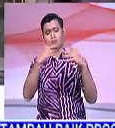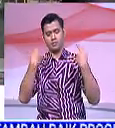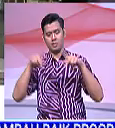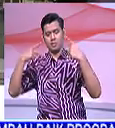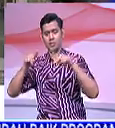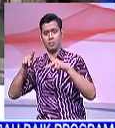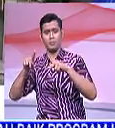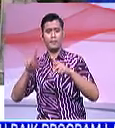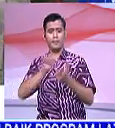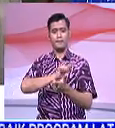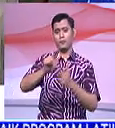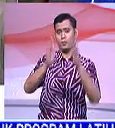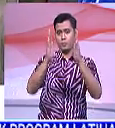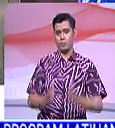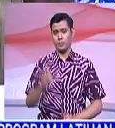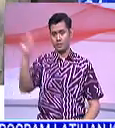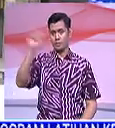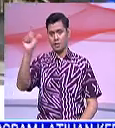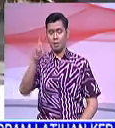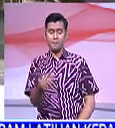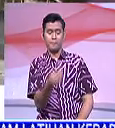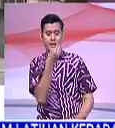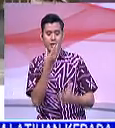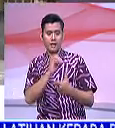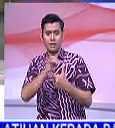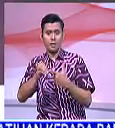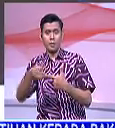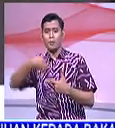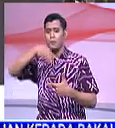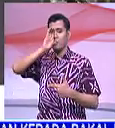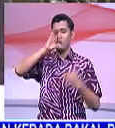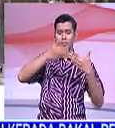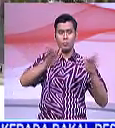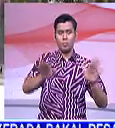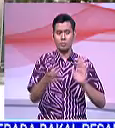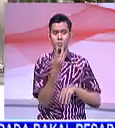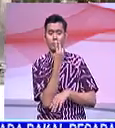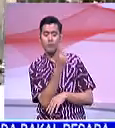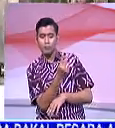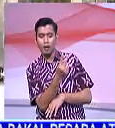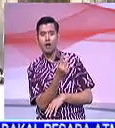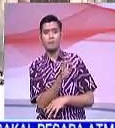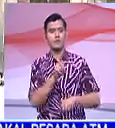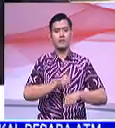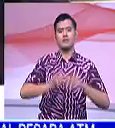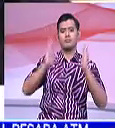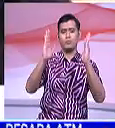jawab membenarkan umat Islam Negeri ini makan atau minum secara terbuka dalam tempoh puasa